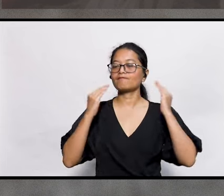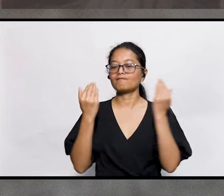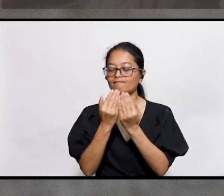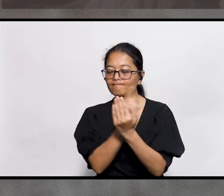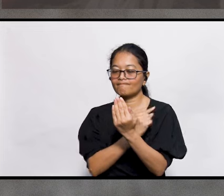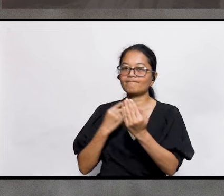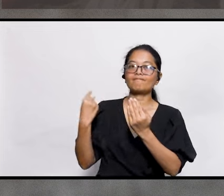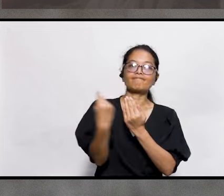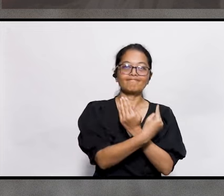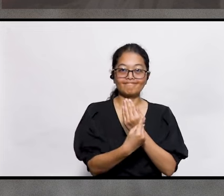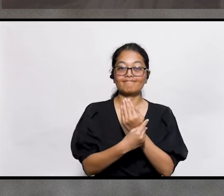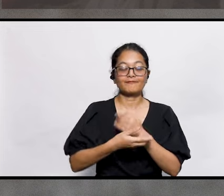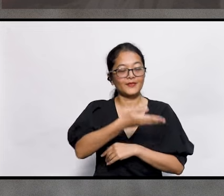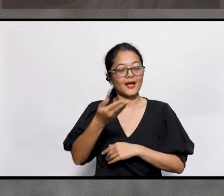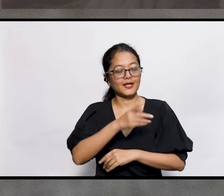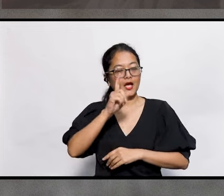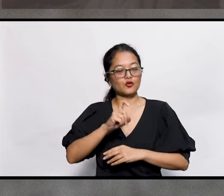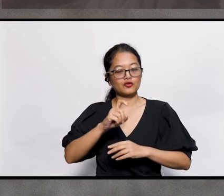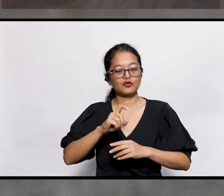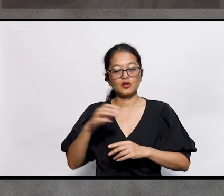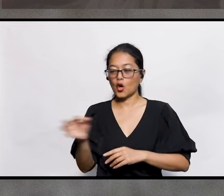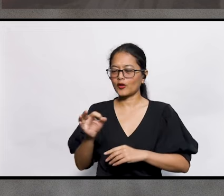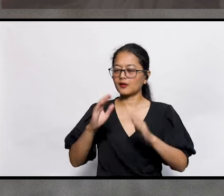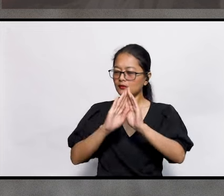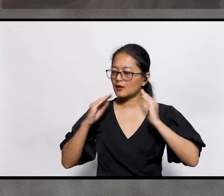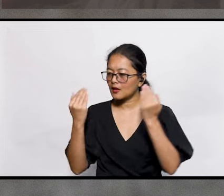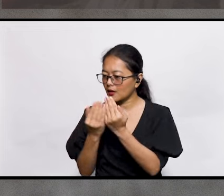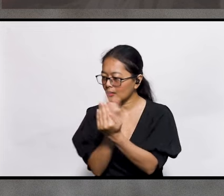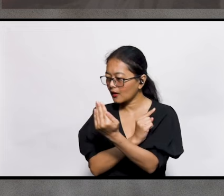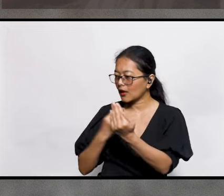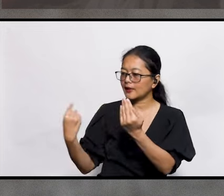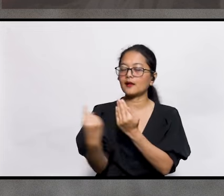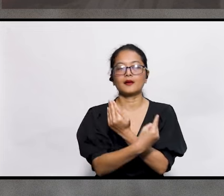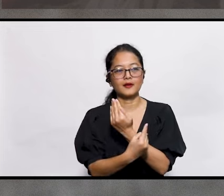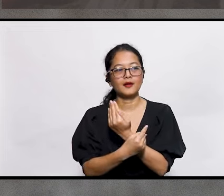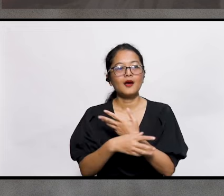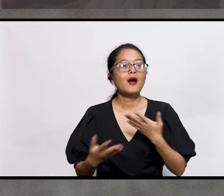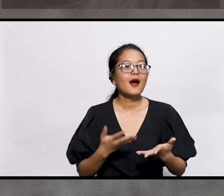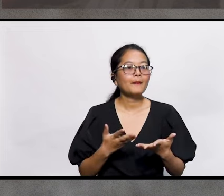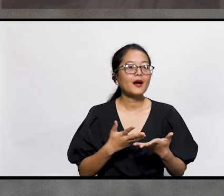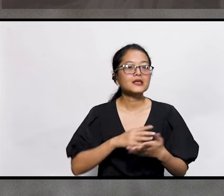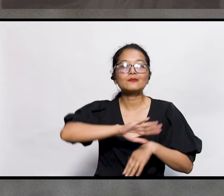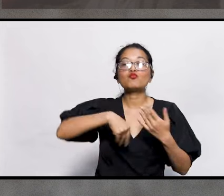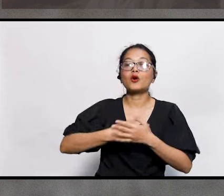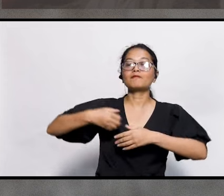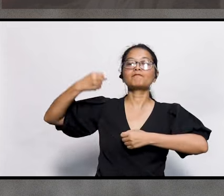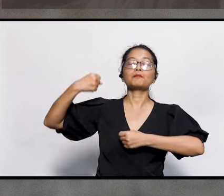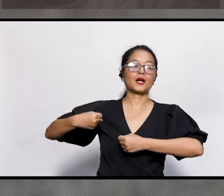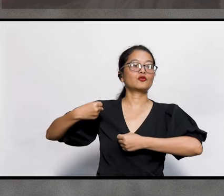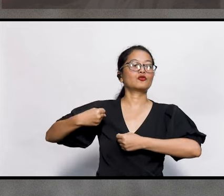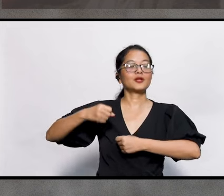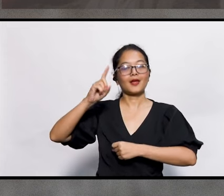kondisinya kamu harus kelilingi kota itu yakni semua prajurit harus